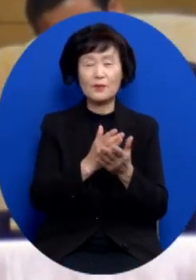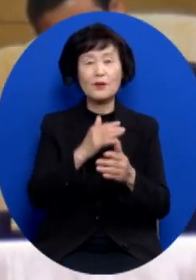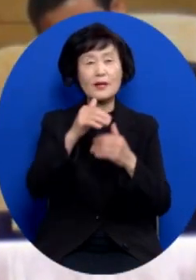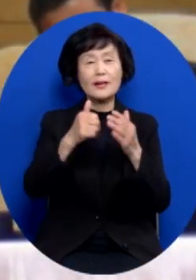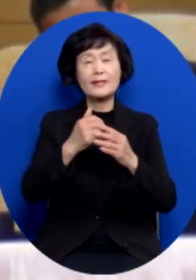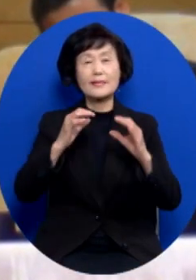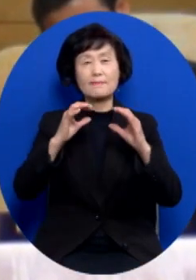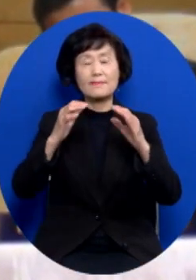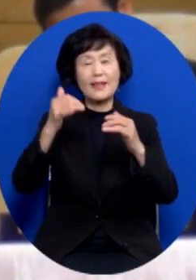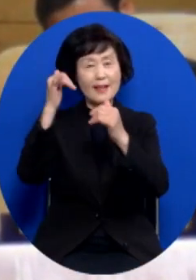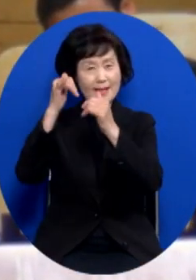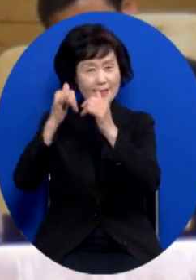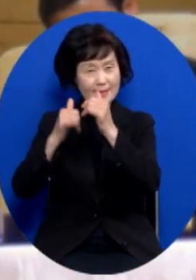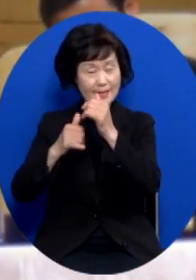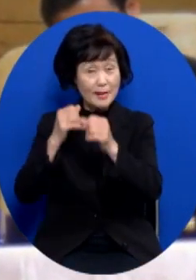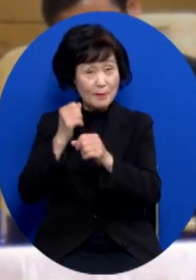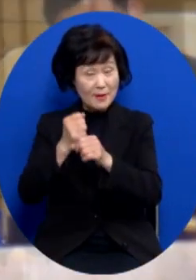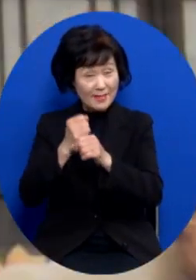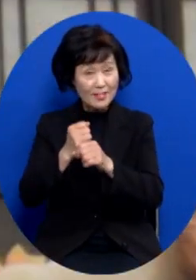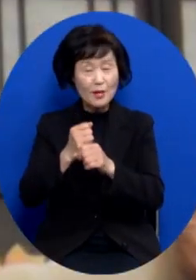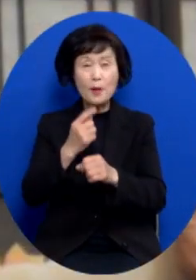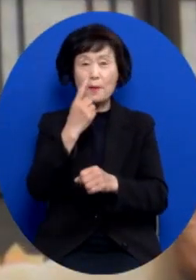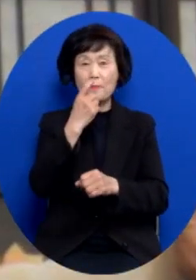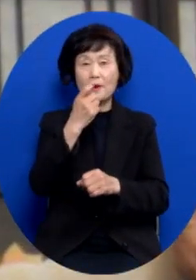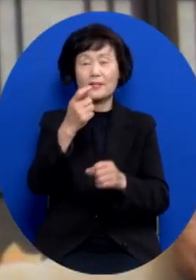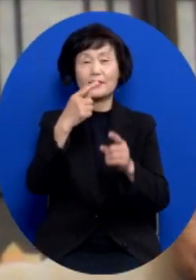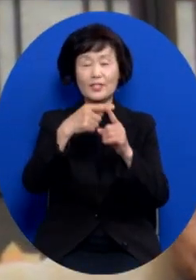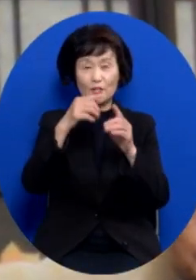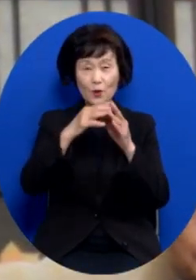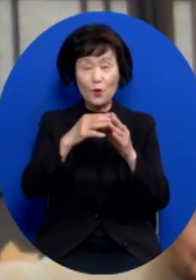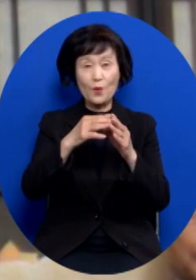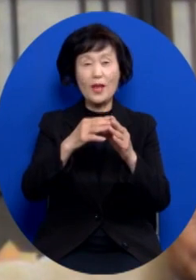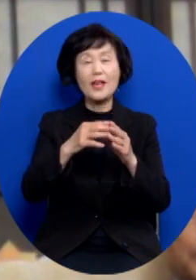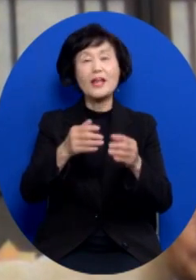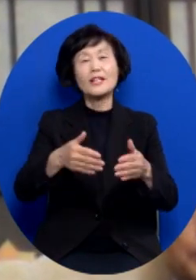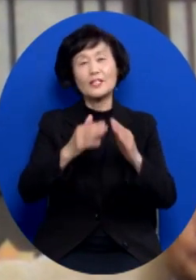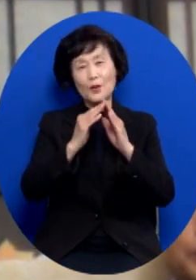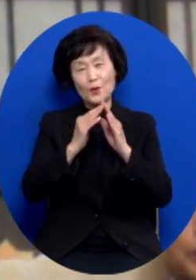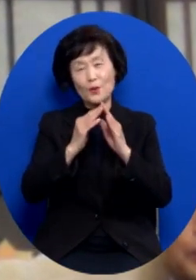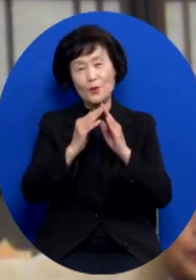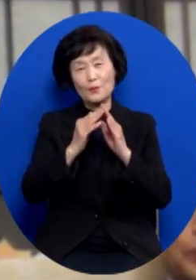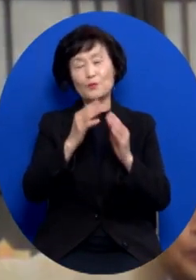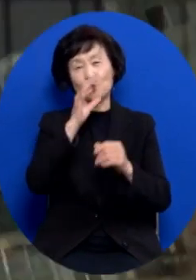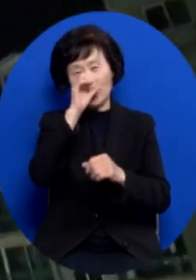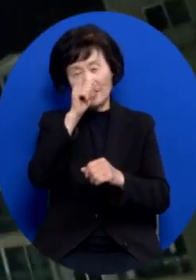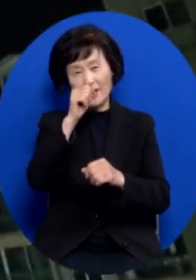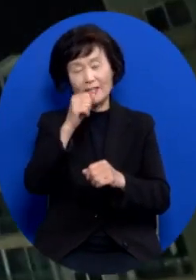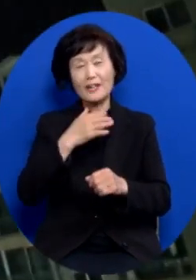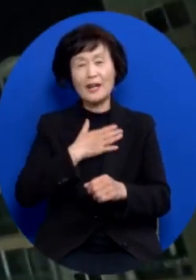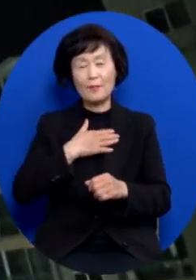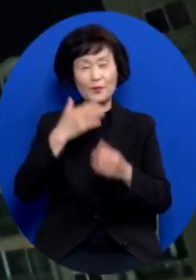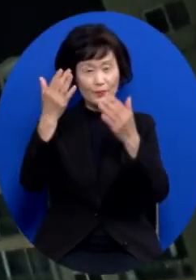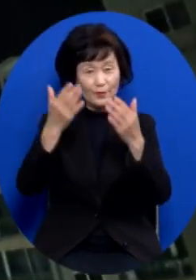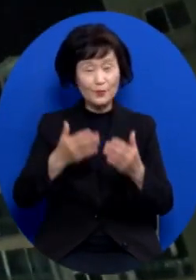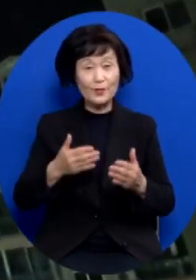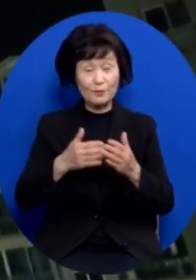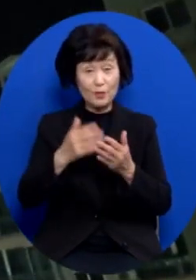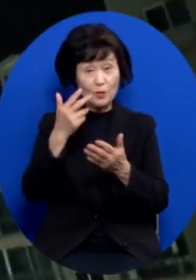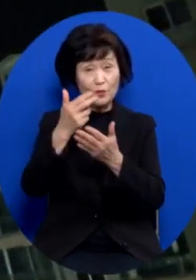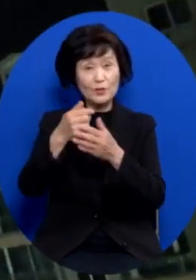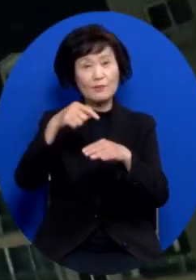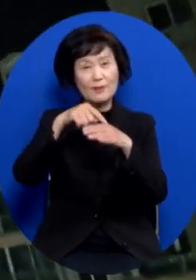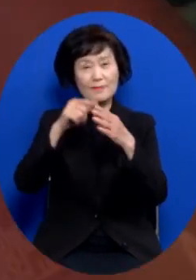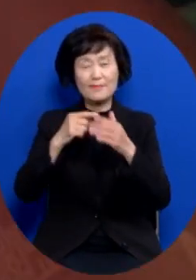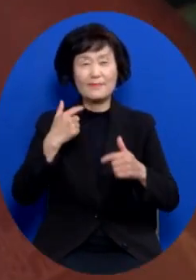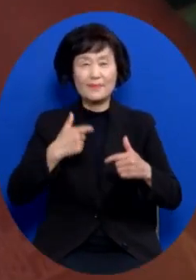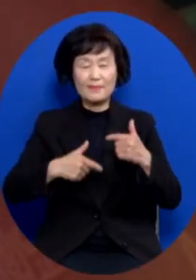나라의 역사를 집필해 가는 그런 멋진 교회의 내 교회를 좀 세워줬으면 좋겠다 이런 마음의 감동을 주셨거든요 주님의 마음을 좀